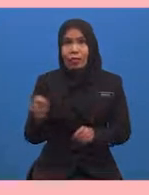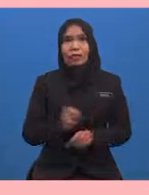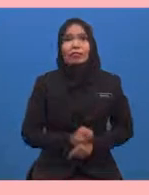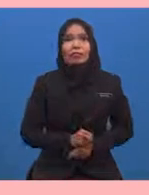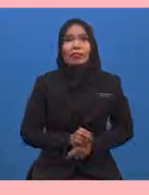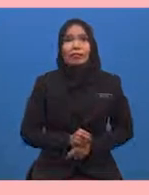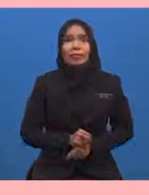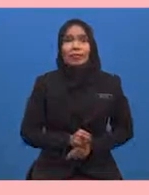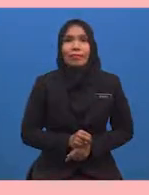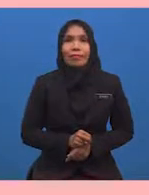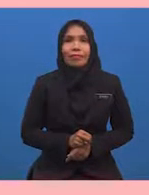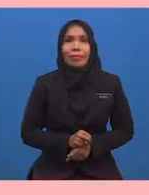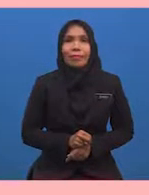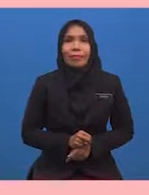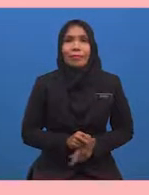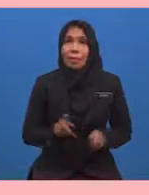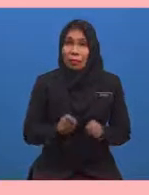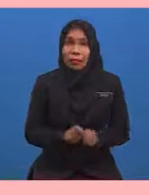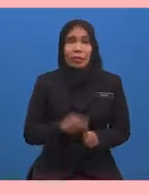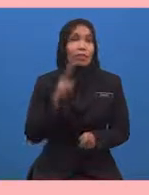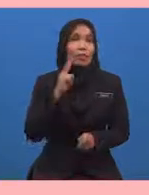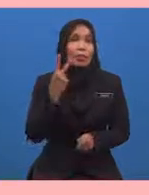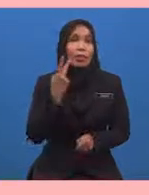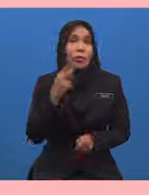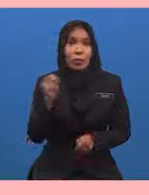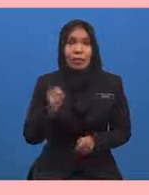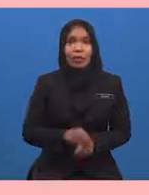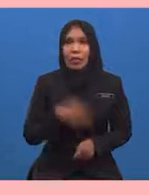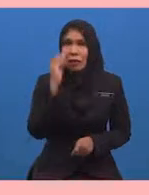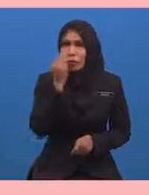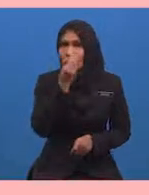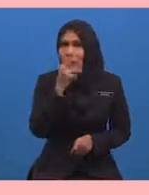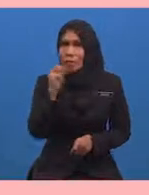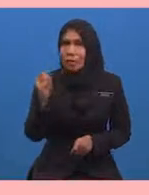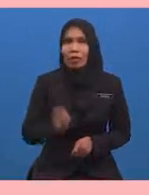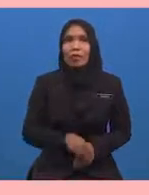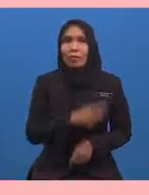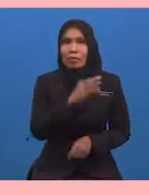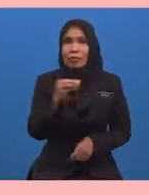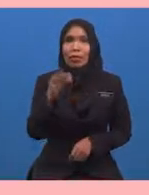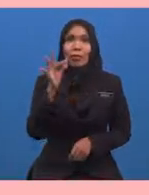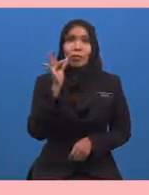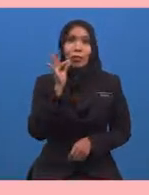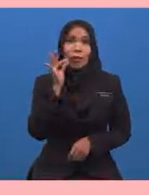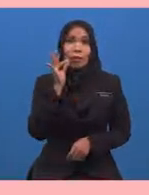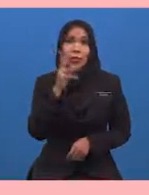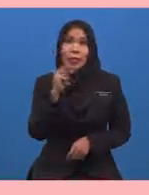sederhana seperti sayur-sayuran, bunga-bungaan dan buah-buahan.